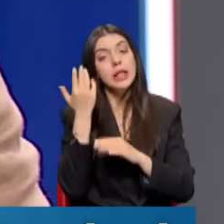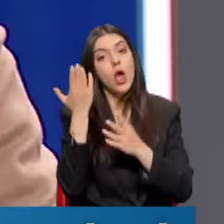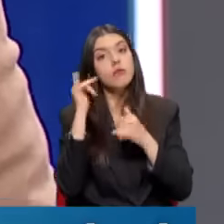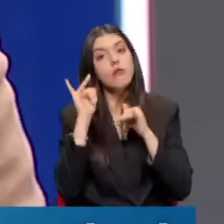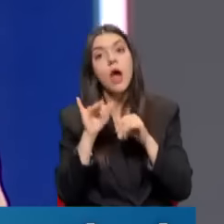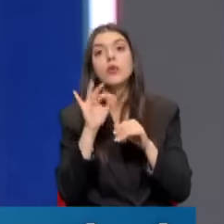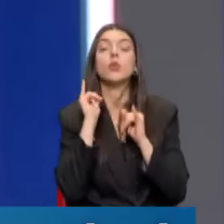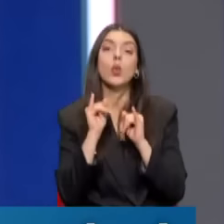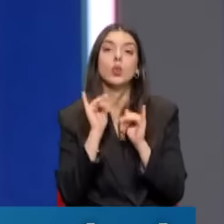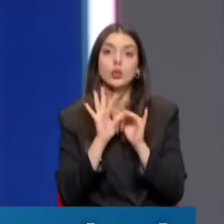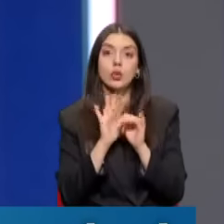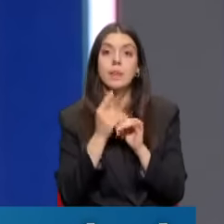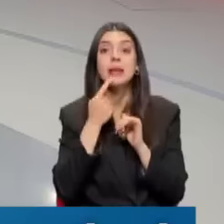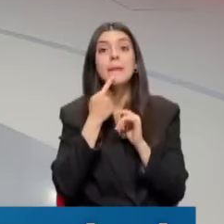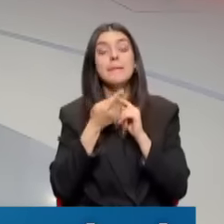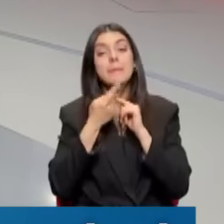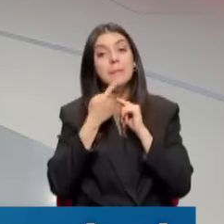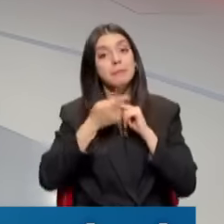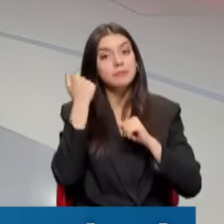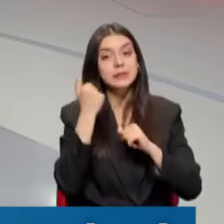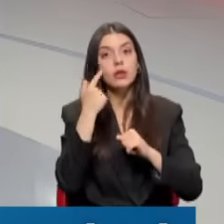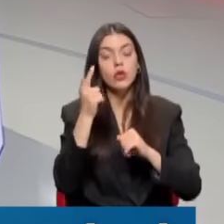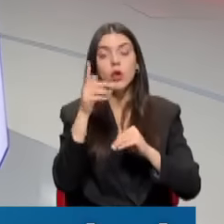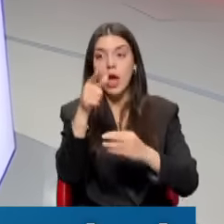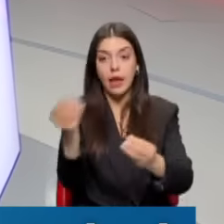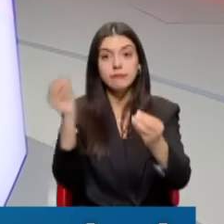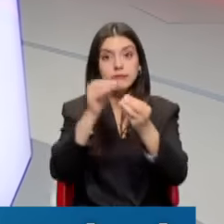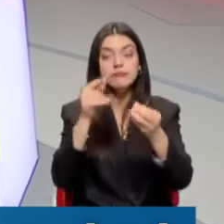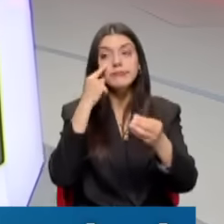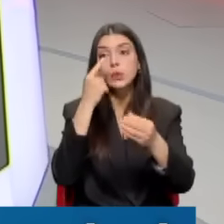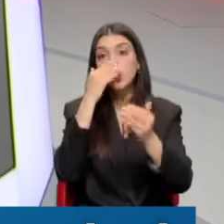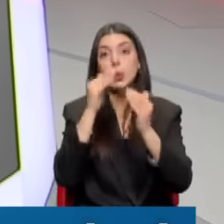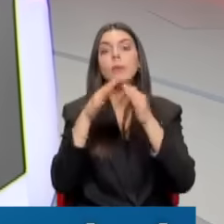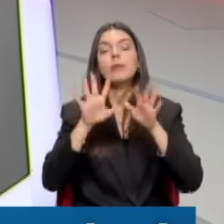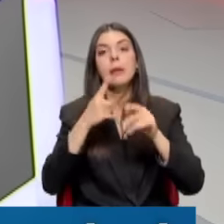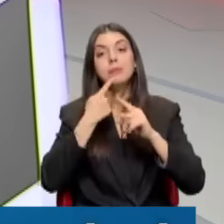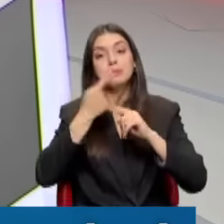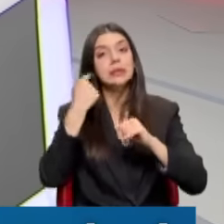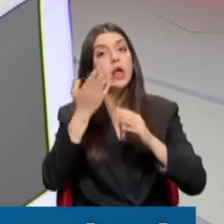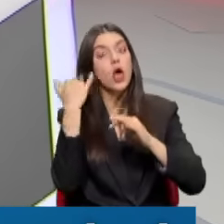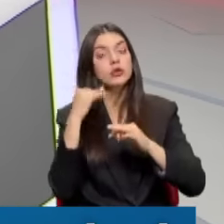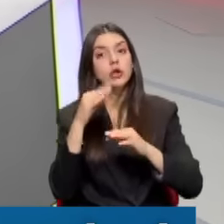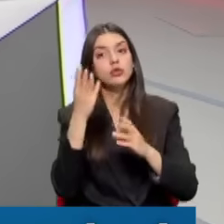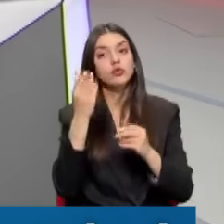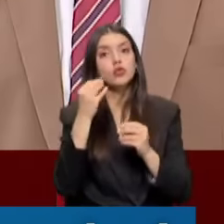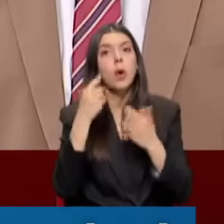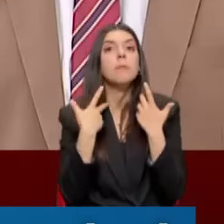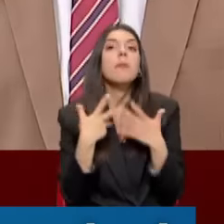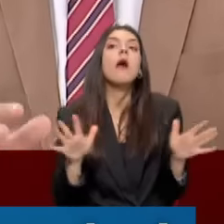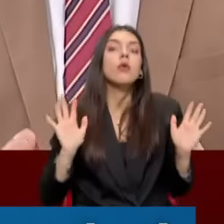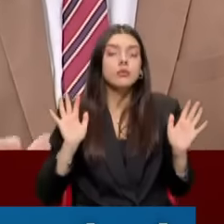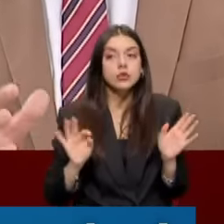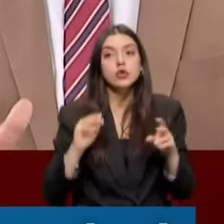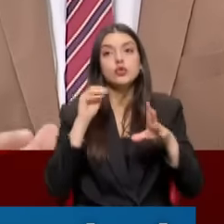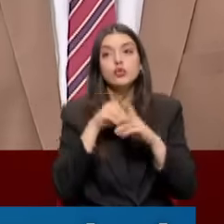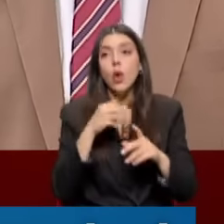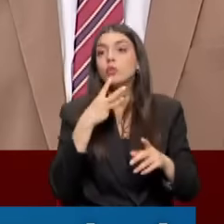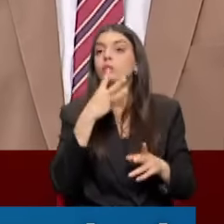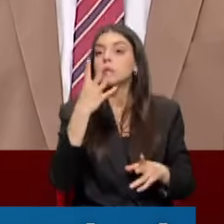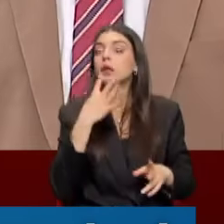senenin referans alıp geçen senenin üzerine bu kadar koyuldu demek de doğru değil Geçen sene de çok pişman şeylerdi perişanlığı dır